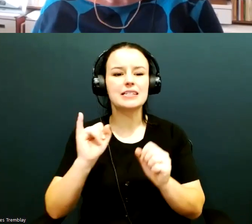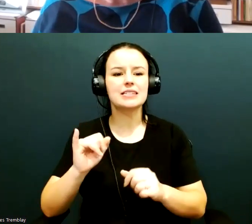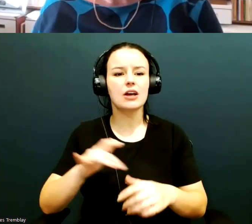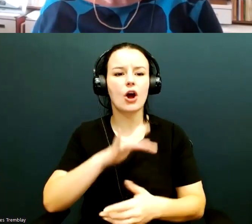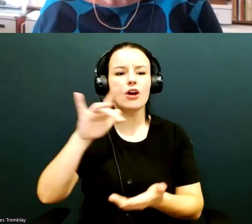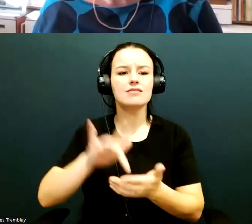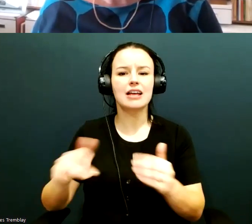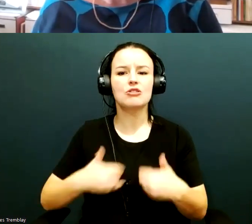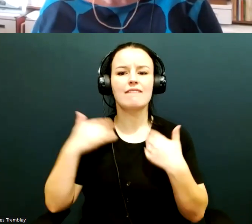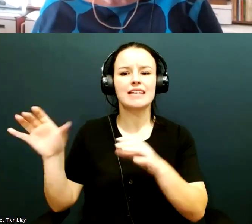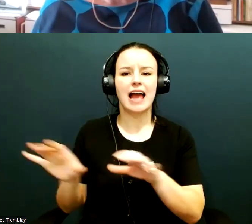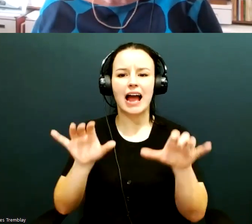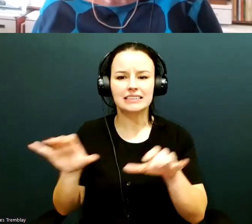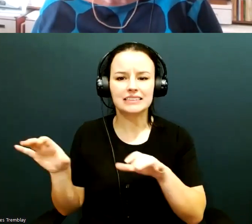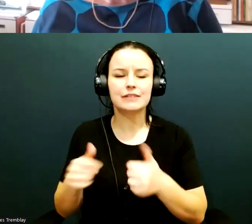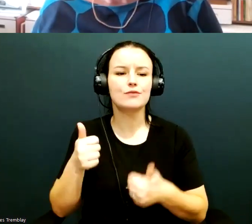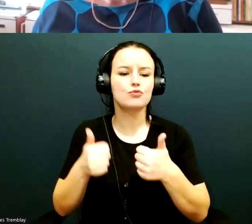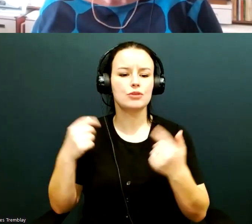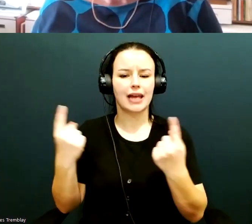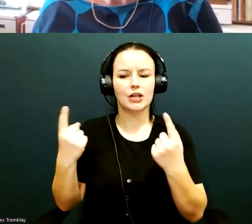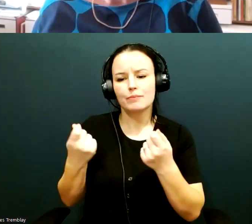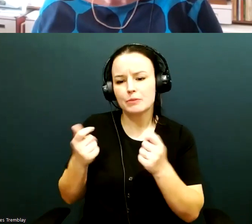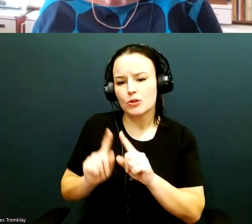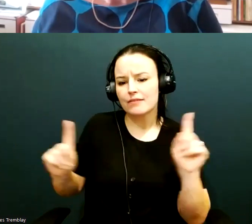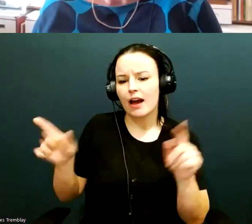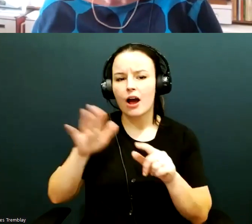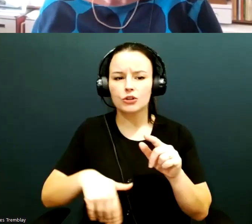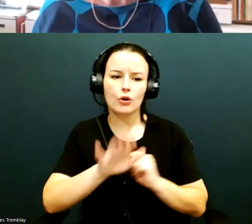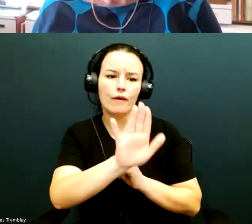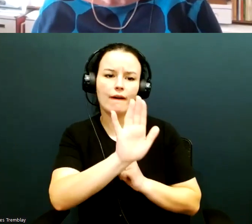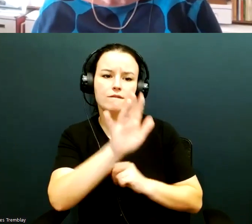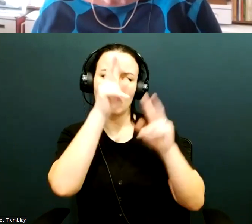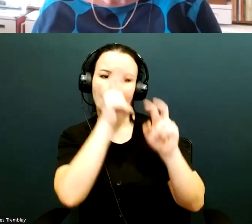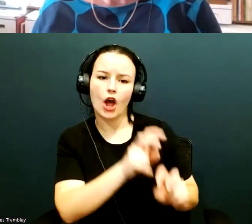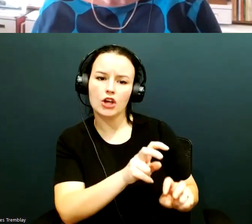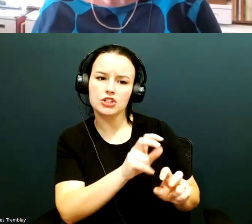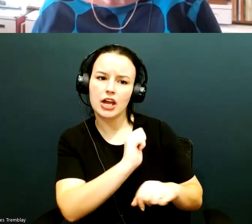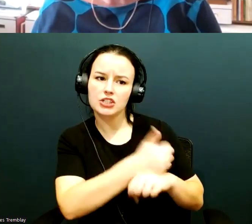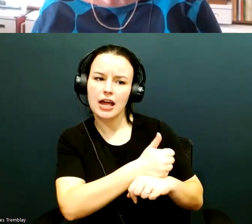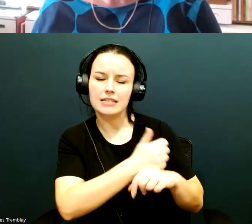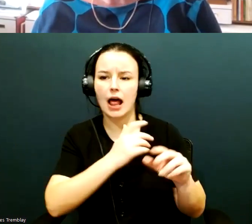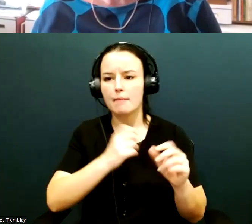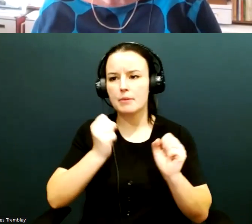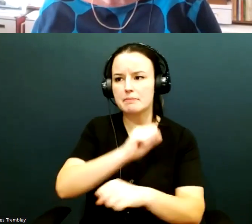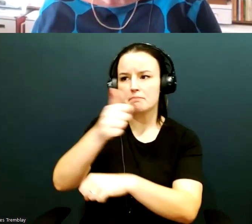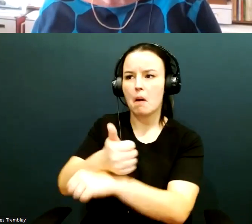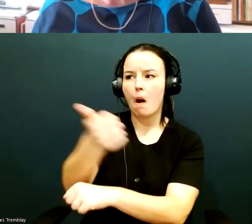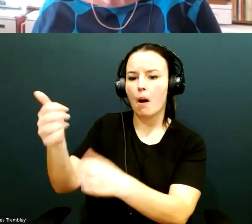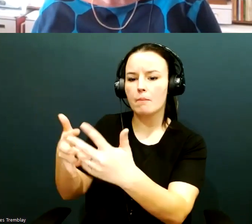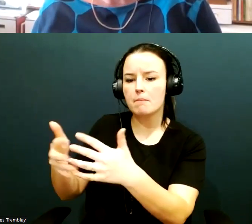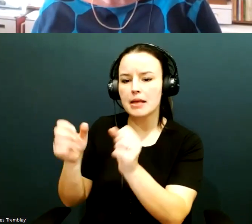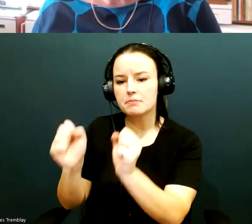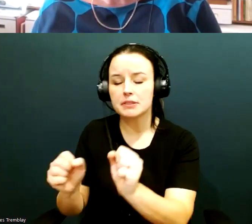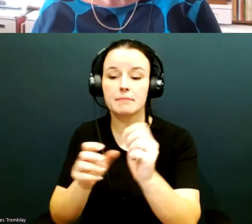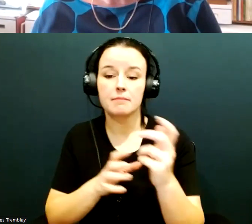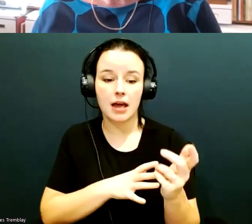vie active, par exemple, ou dans des cadres légèrement différents de celui où vous avez implémenté ça. Mais en attendant,